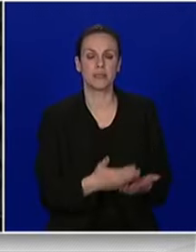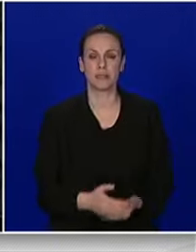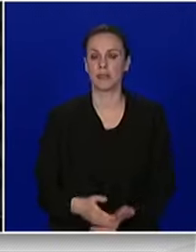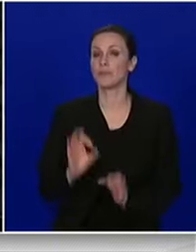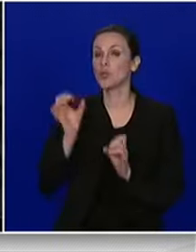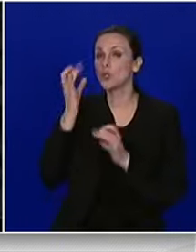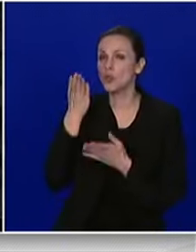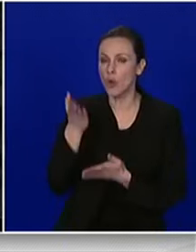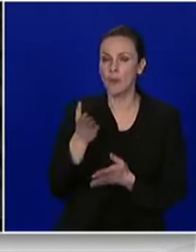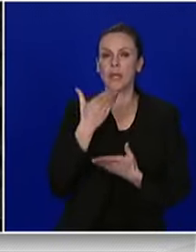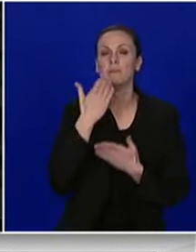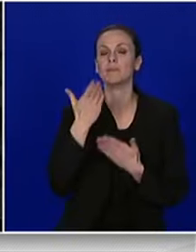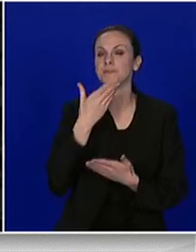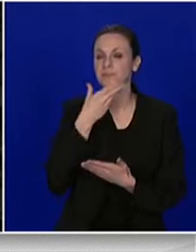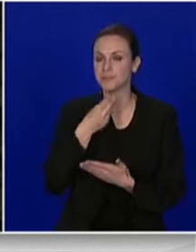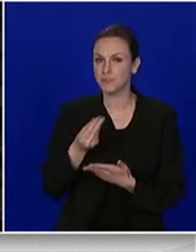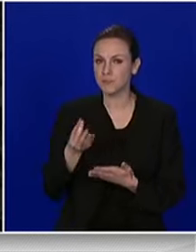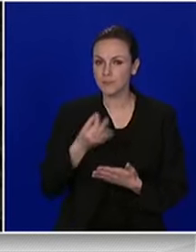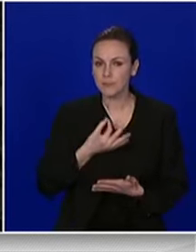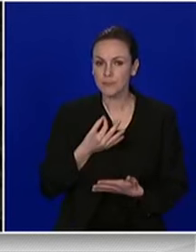Dobar dan, hvala lijepa.